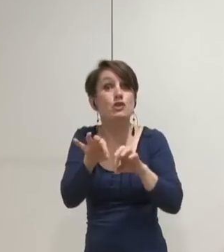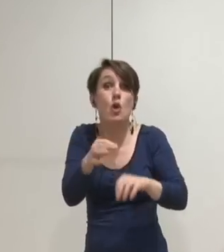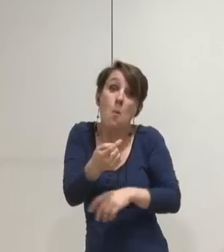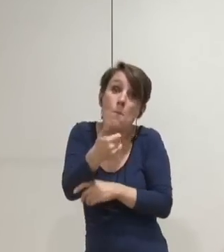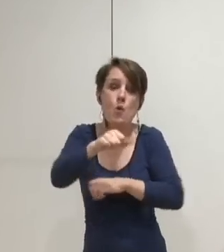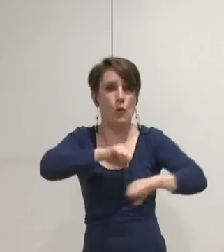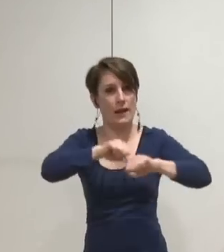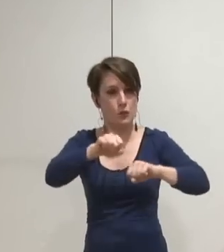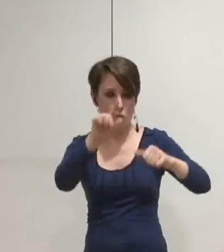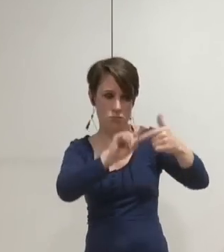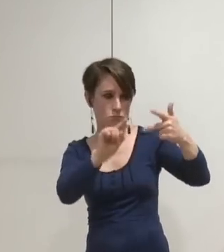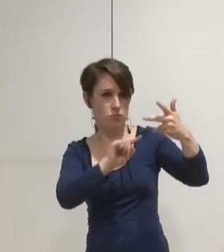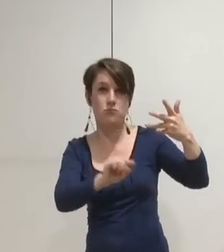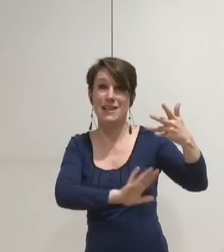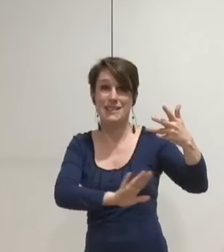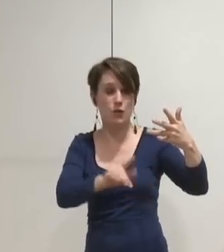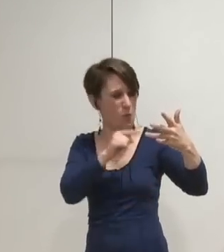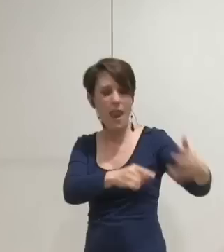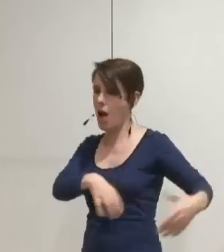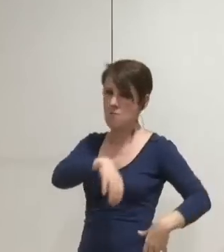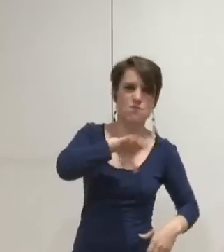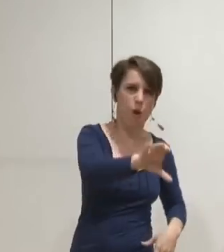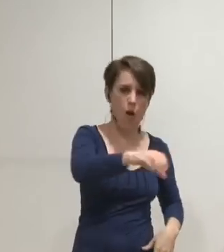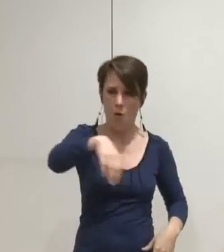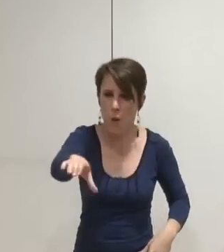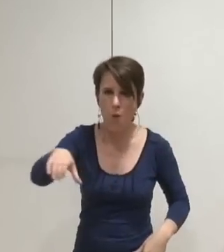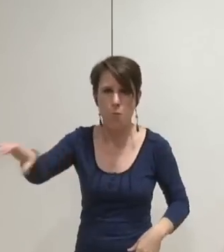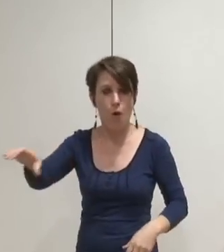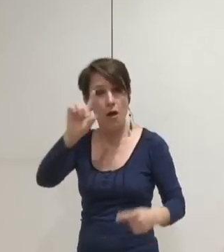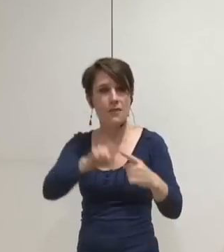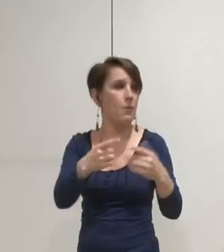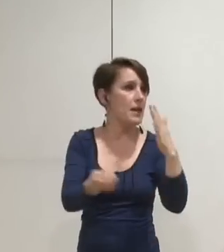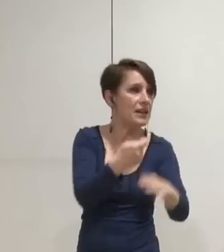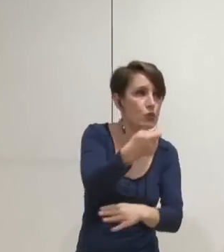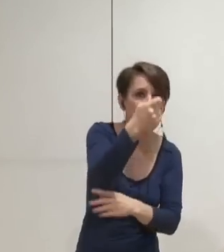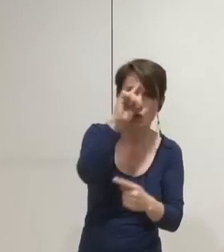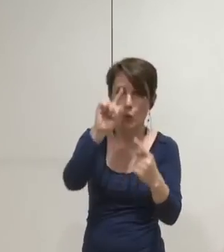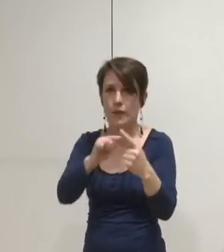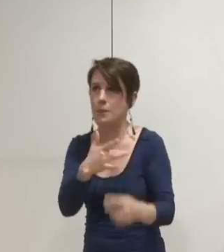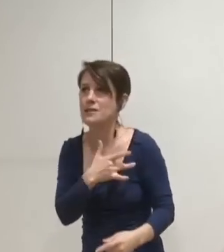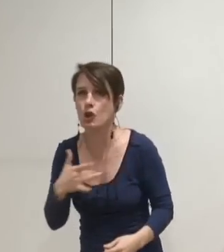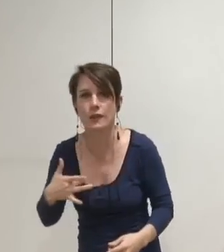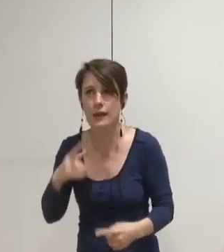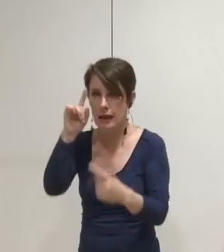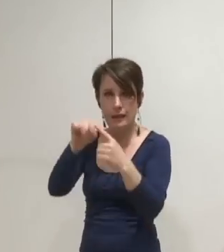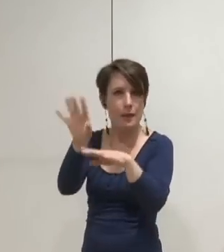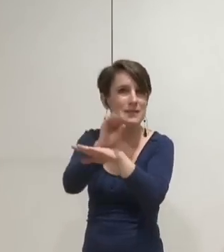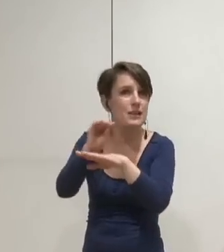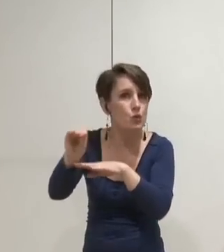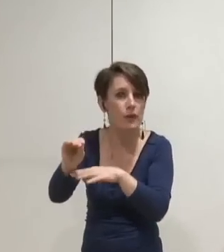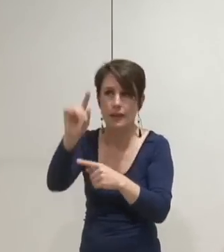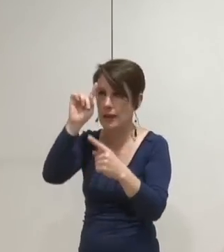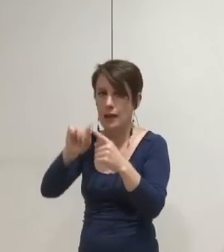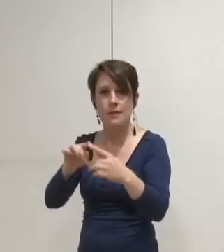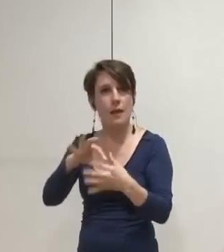d'actions mais mettre le paquet là-dessus est-ce l'éducation est-ce la santé est-ce la sécurité est-ce la